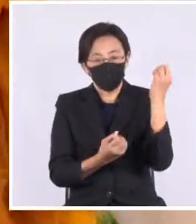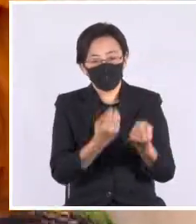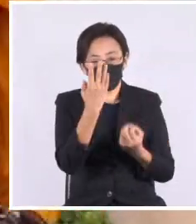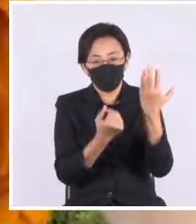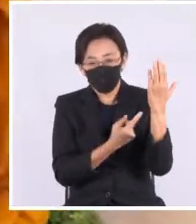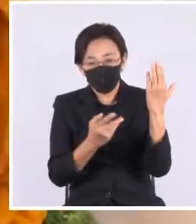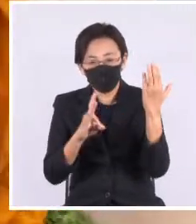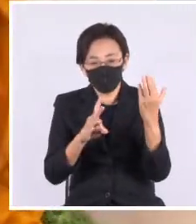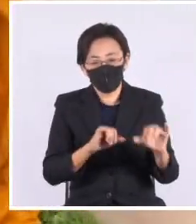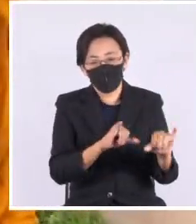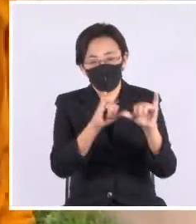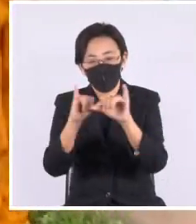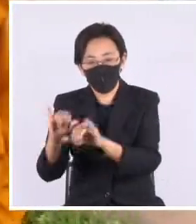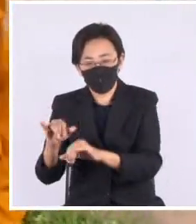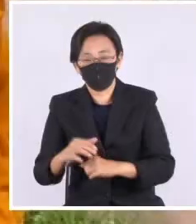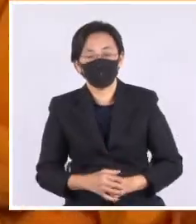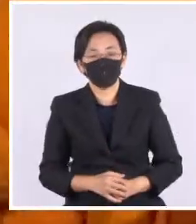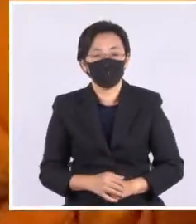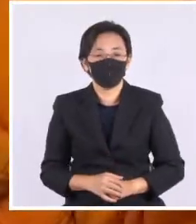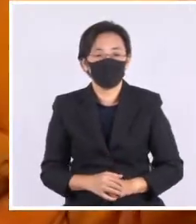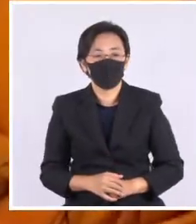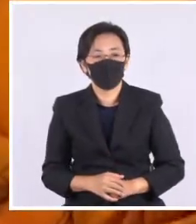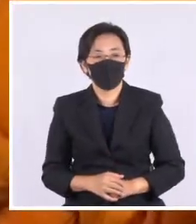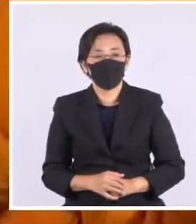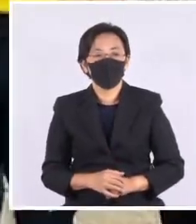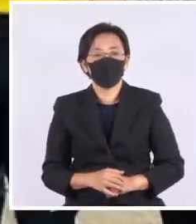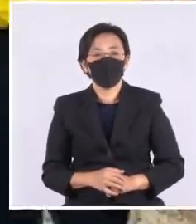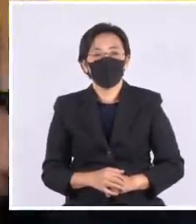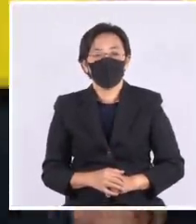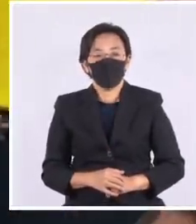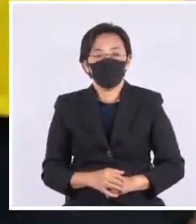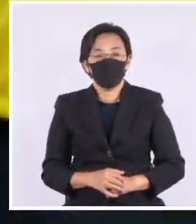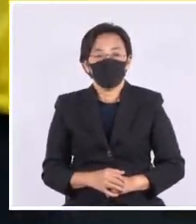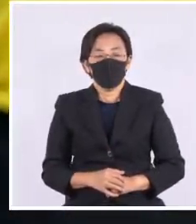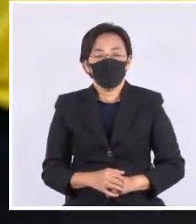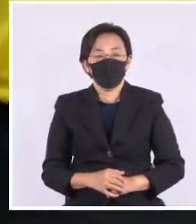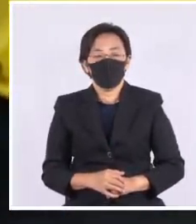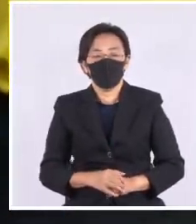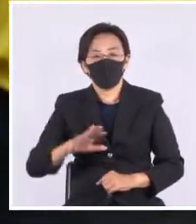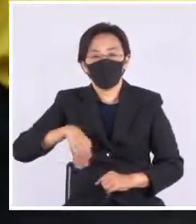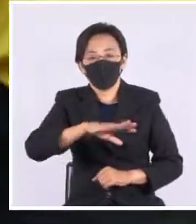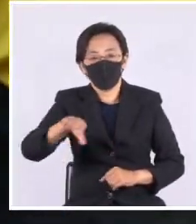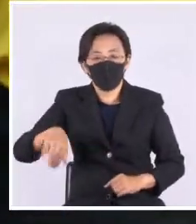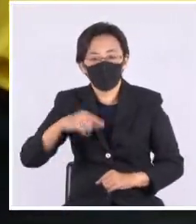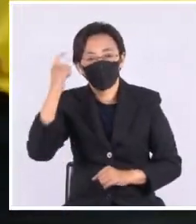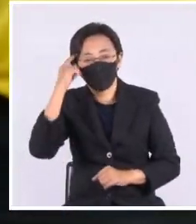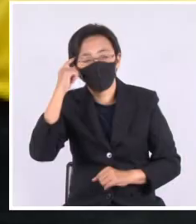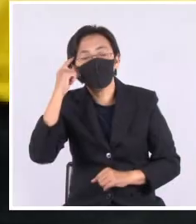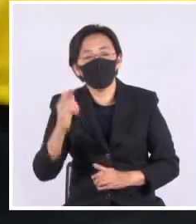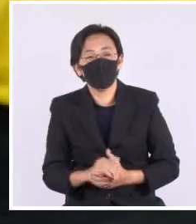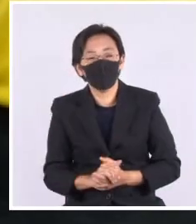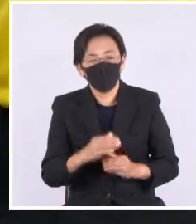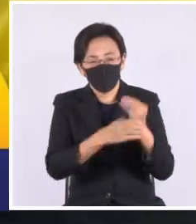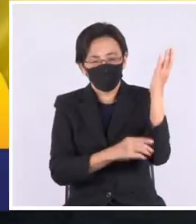อีกด้วยค่ะพวกเราทุกคนเห็นว่าถ้าไม่จำเป็นต้อง